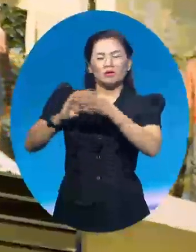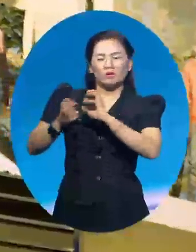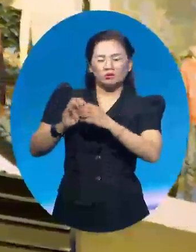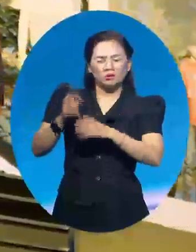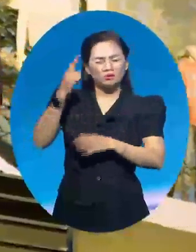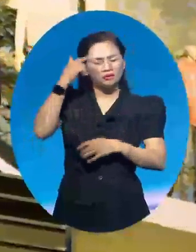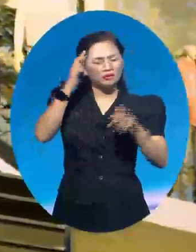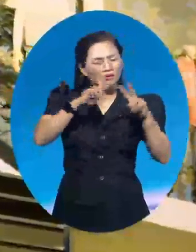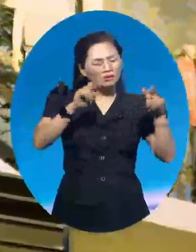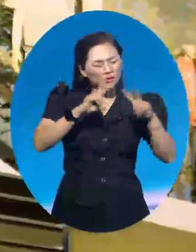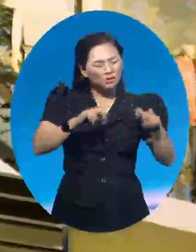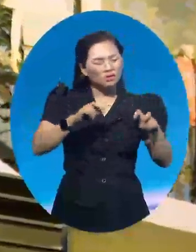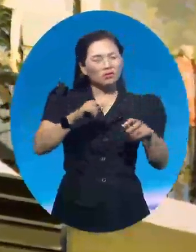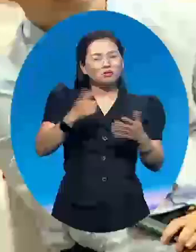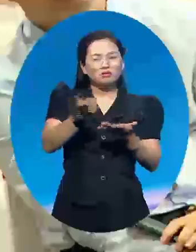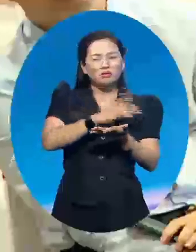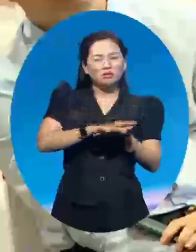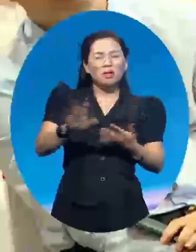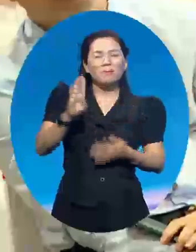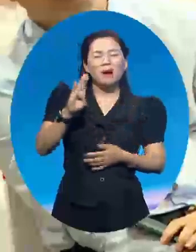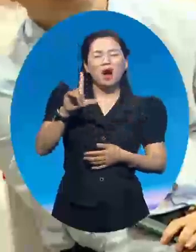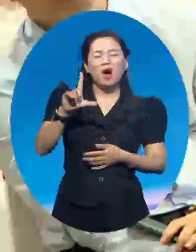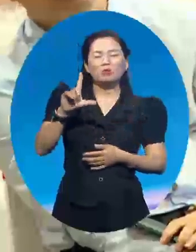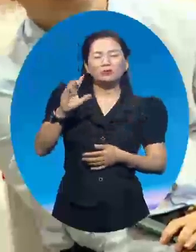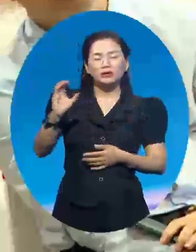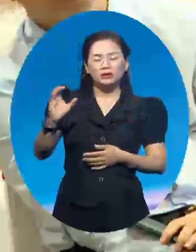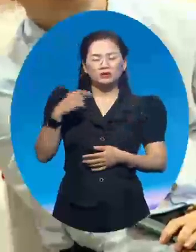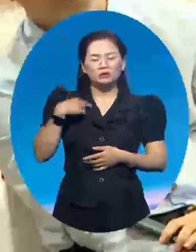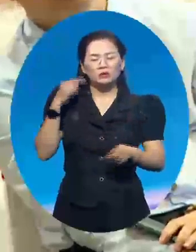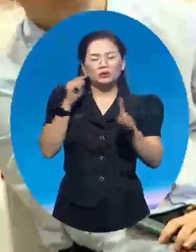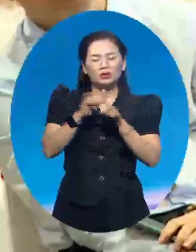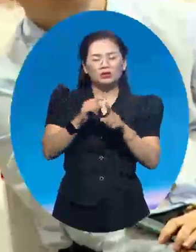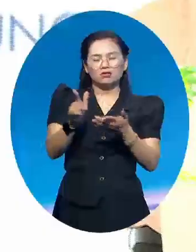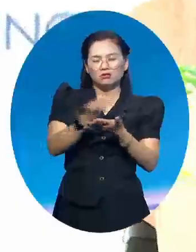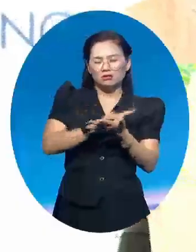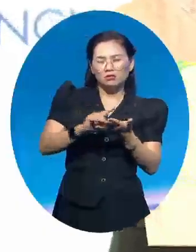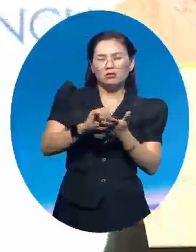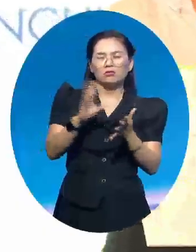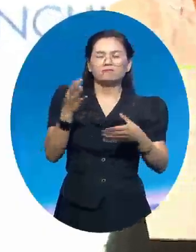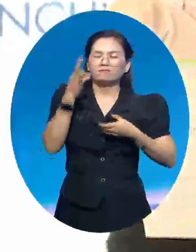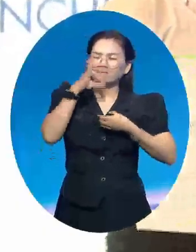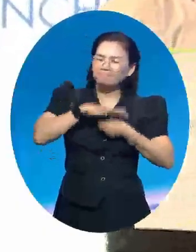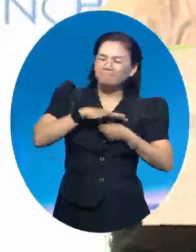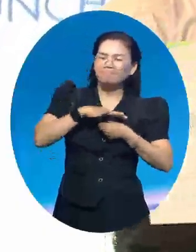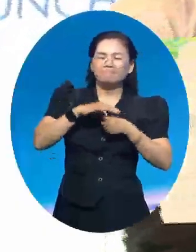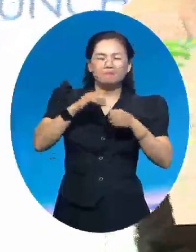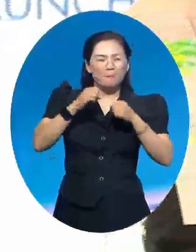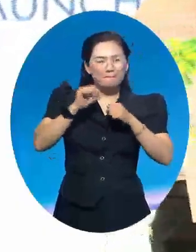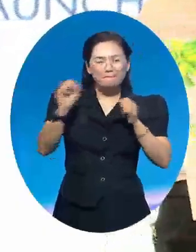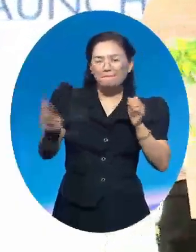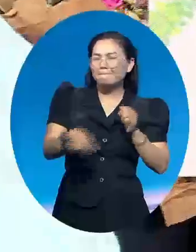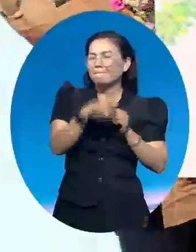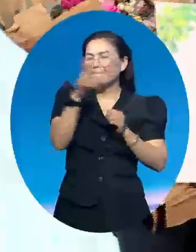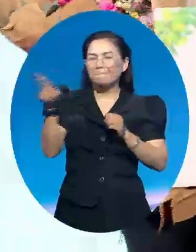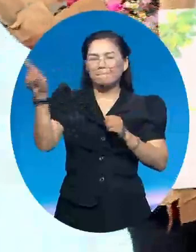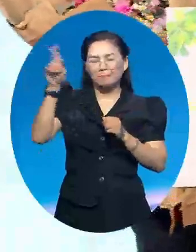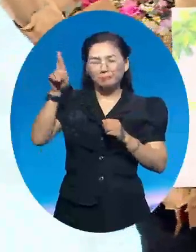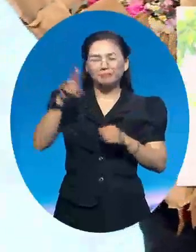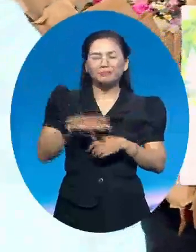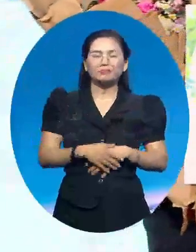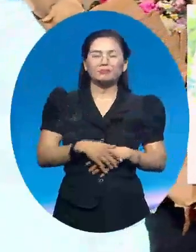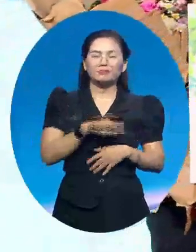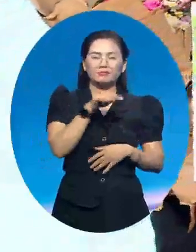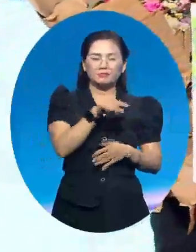ra các giải pháp ứng dụng blockchain giúp các giao dịch được xác thực, bảo mật và minh bạch, tăng cường sự tin tưởng giữa các bên tham gia. Tại sự